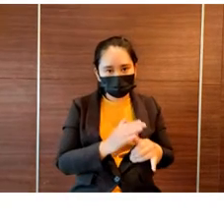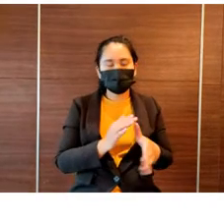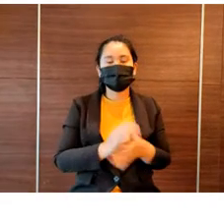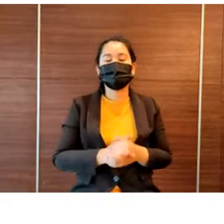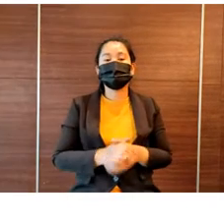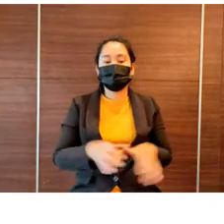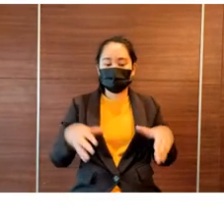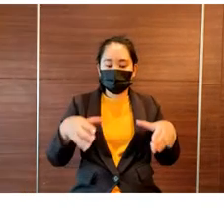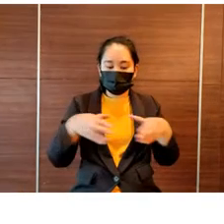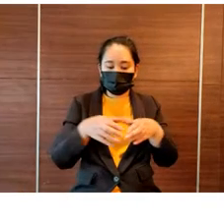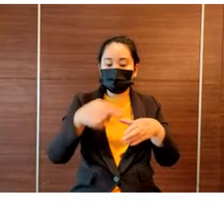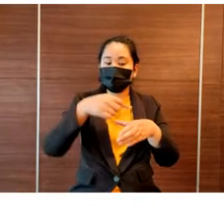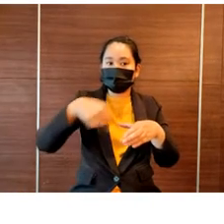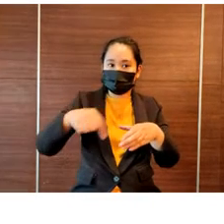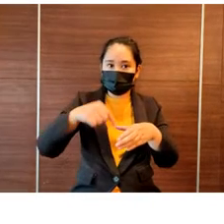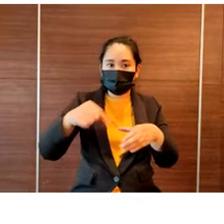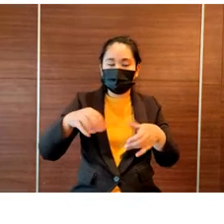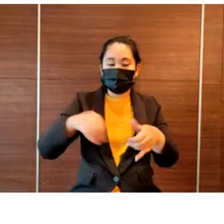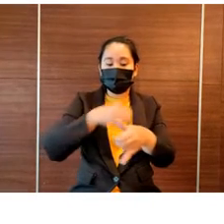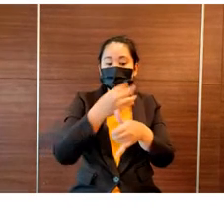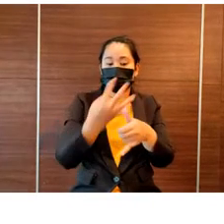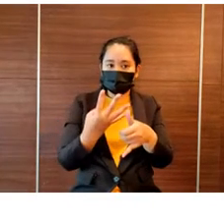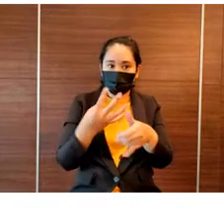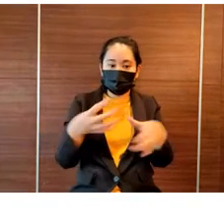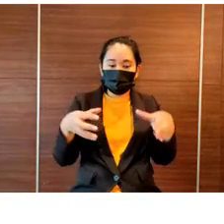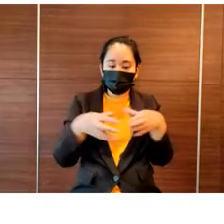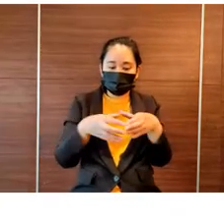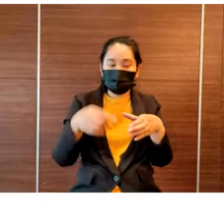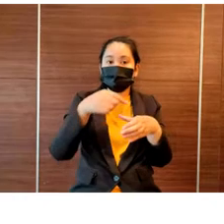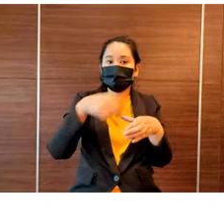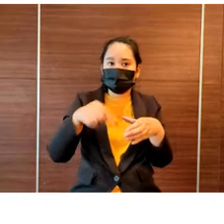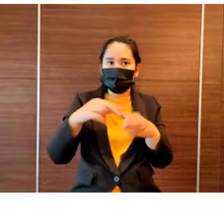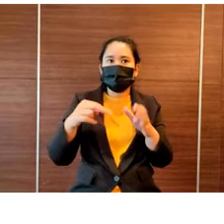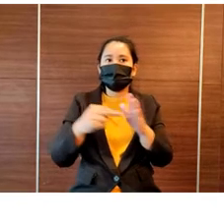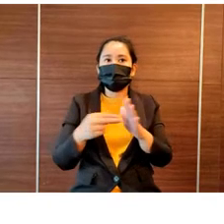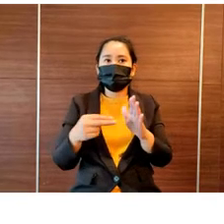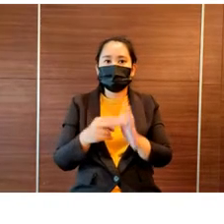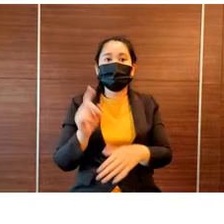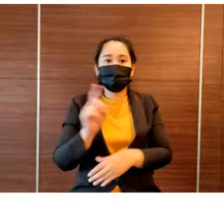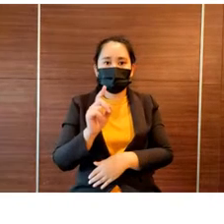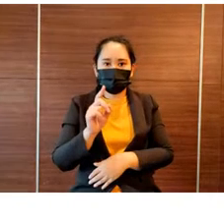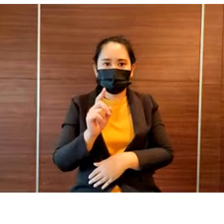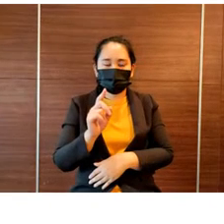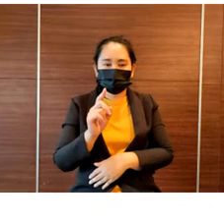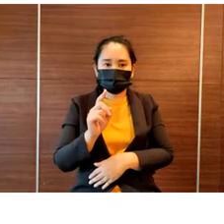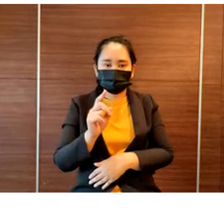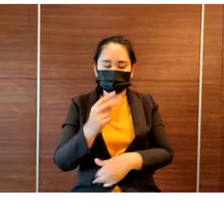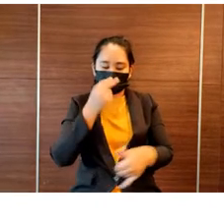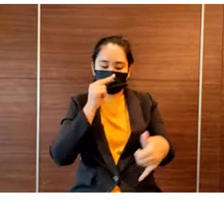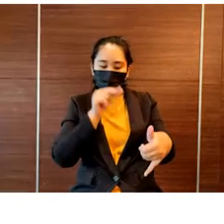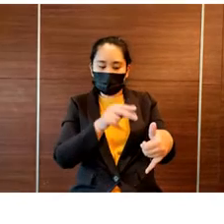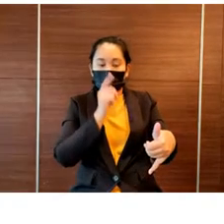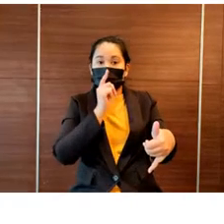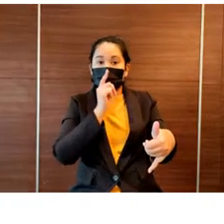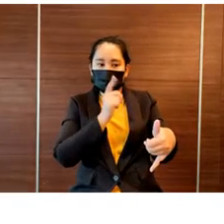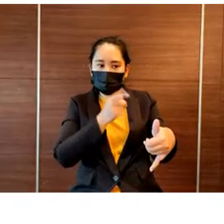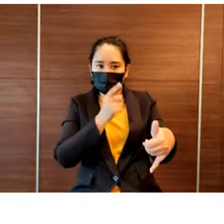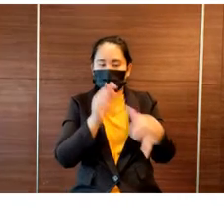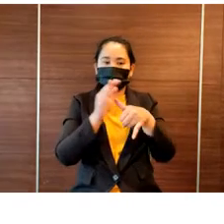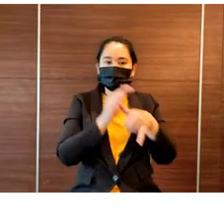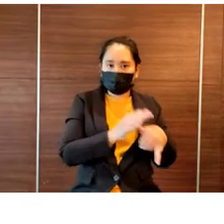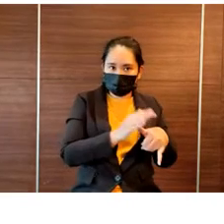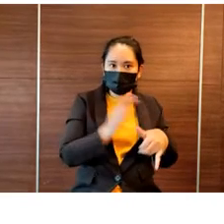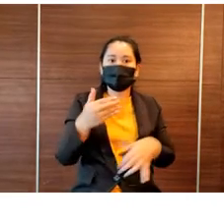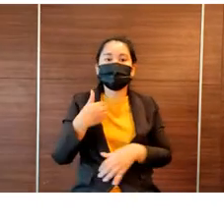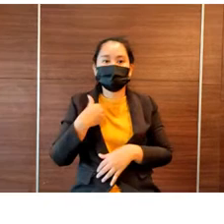ำหรับกลุ่มที่มีความหลากหลายทางเพศที่นักจะเผชิญการถูกตีตราและเลือกปฏิบัติมากกว่ากลุ่มอื่